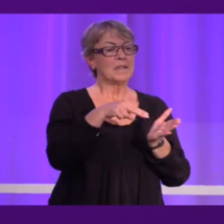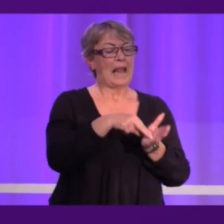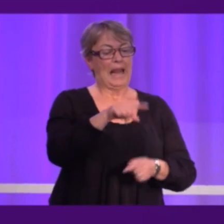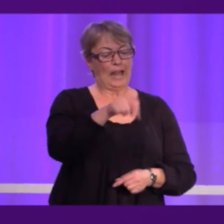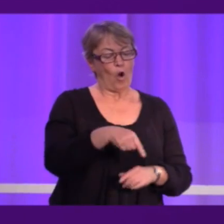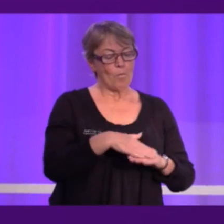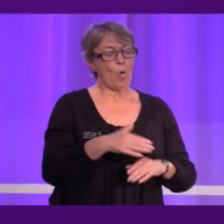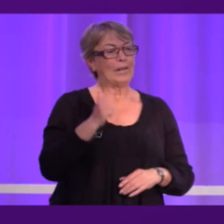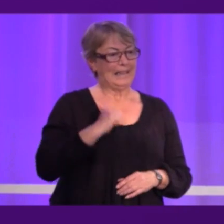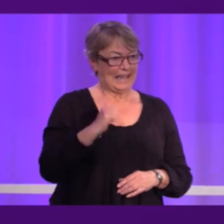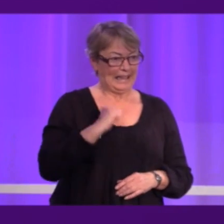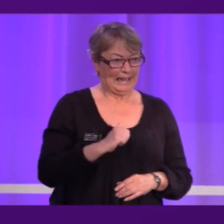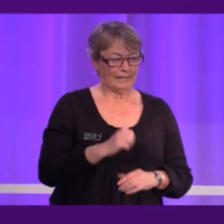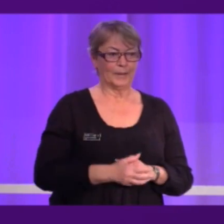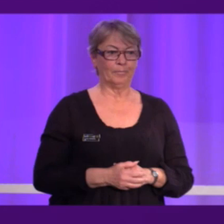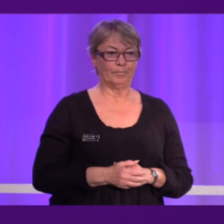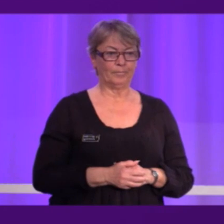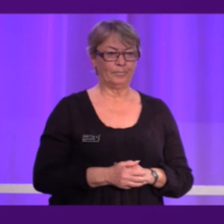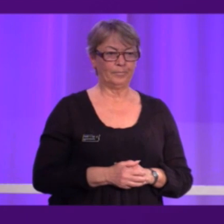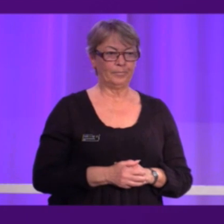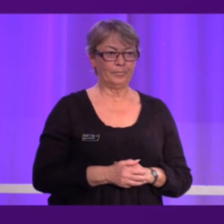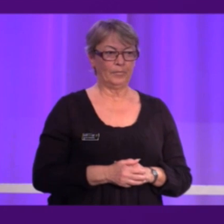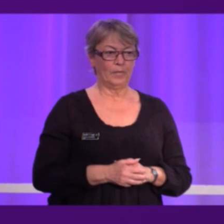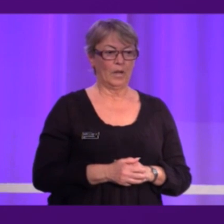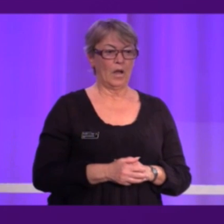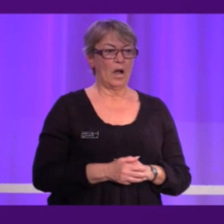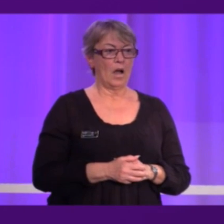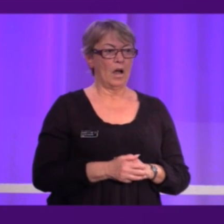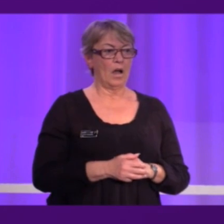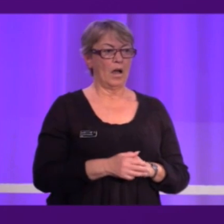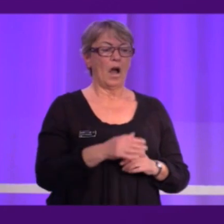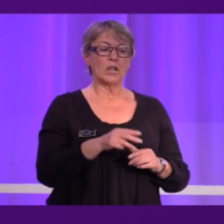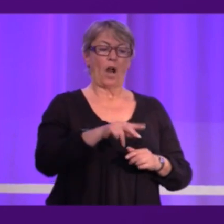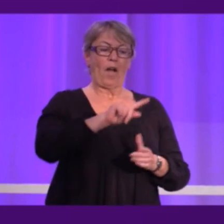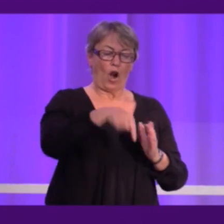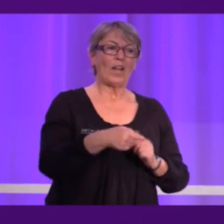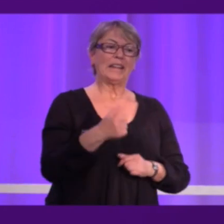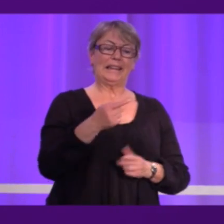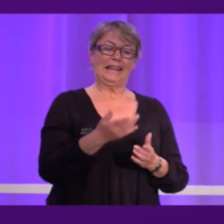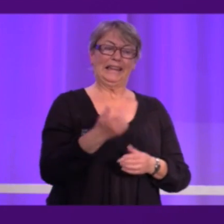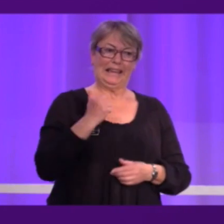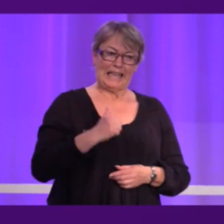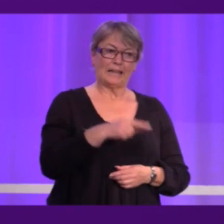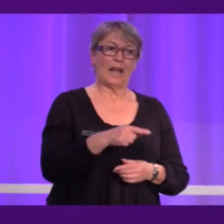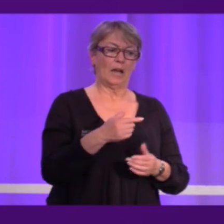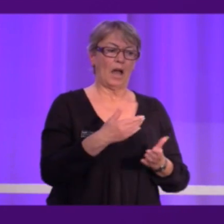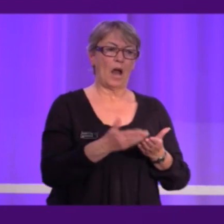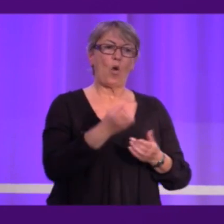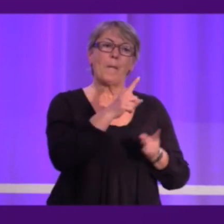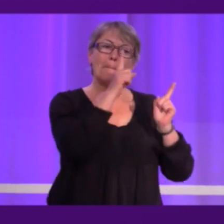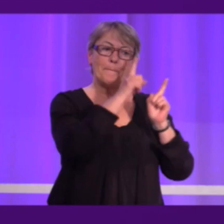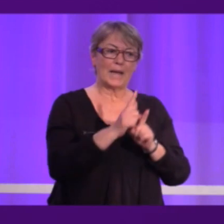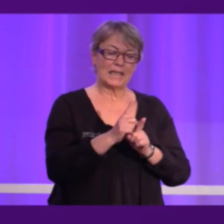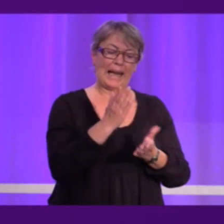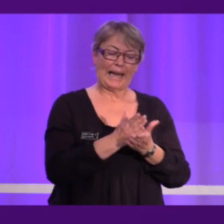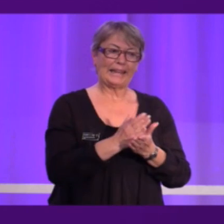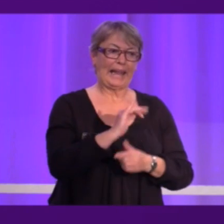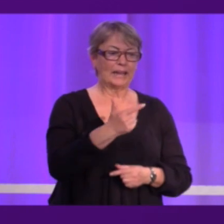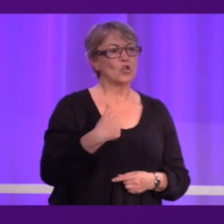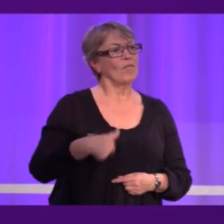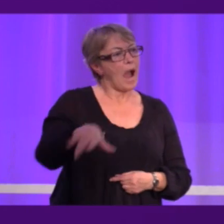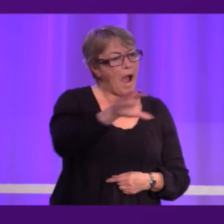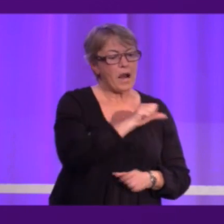på tillgänglighet och som också ställer krav på att tillgänglighet, det handlar ju faktiskt om mänskliga rättigheter, så att vi